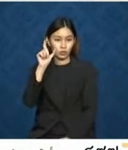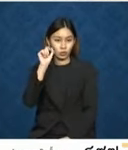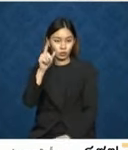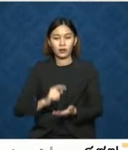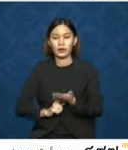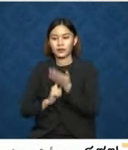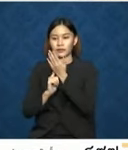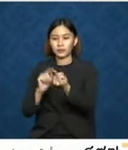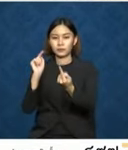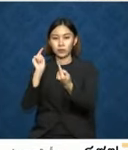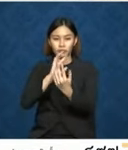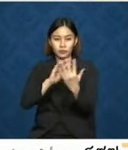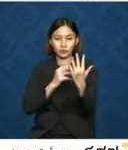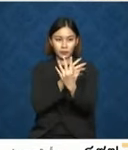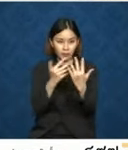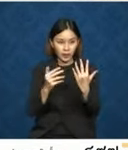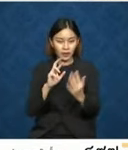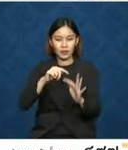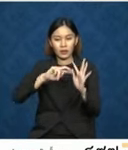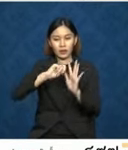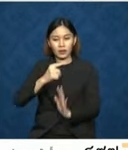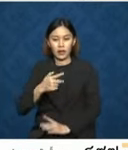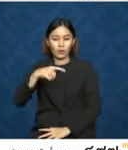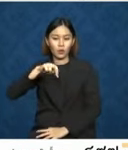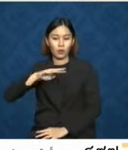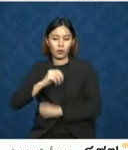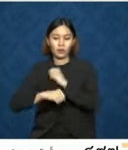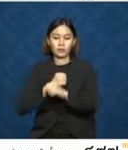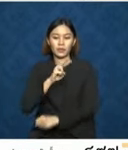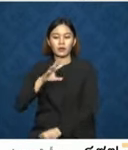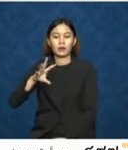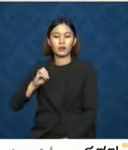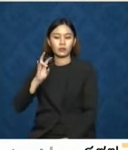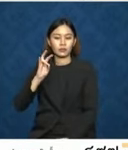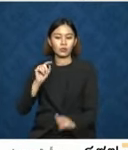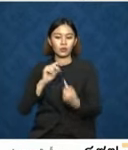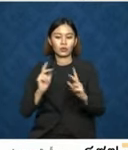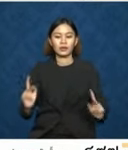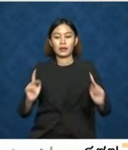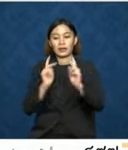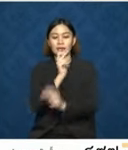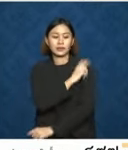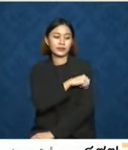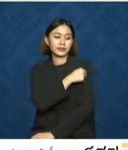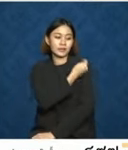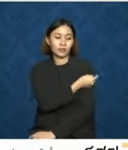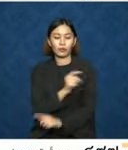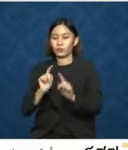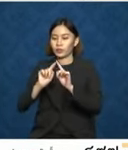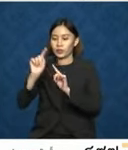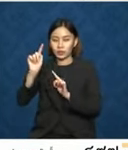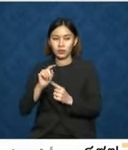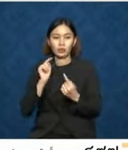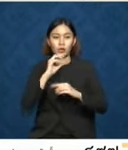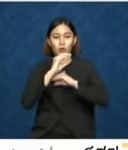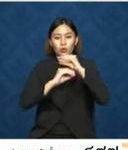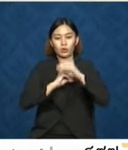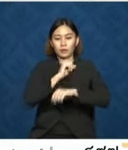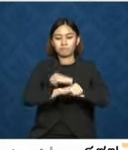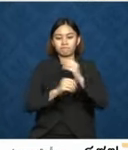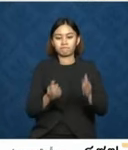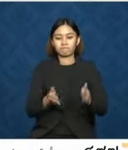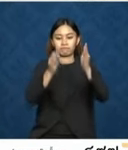เสนอให้เข้าแผนร่างพระราชบัญญัติปี 2567ของกระทรวงสาสุขเป็นลำดับแรกเป็นโครงการก่อสร้าง